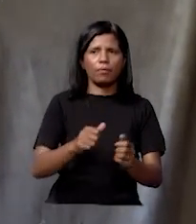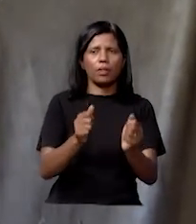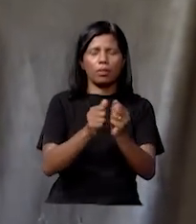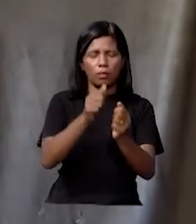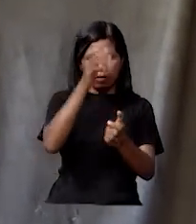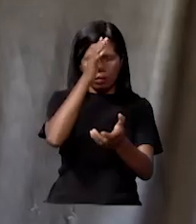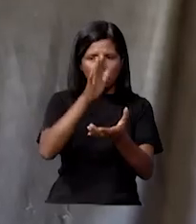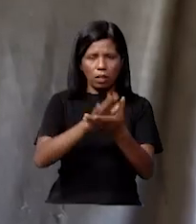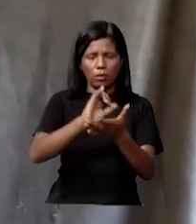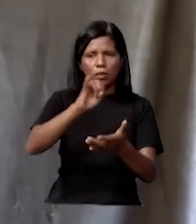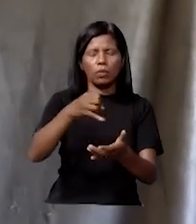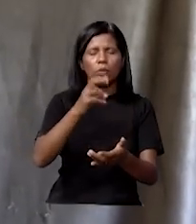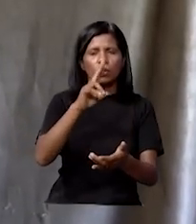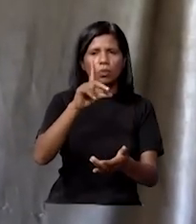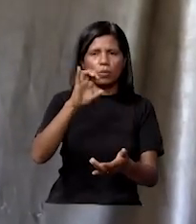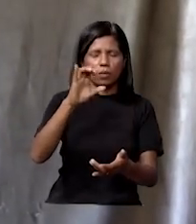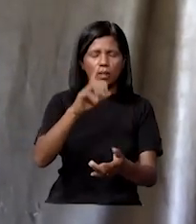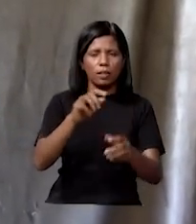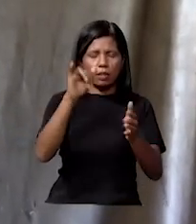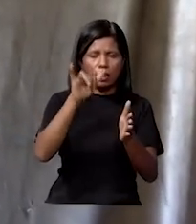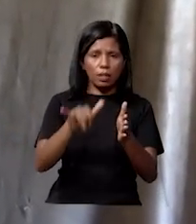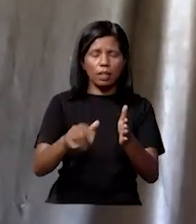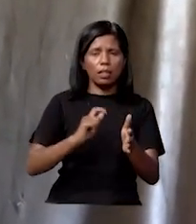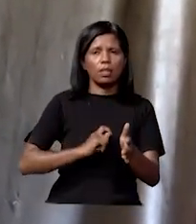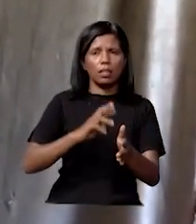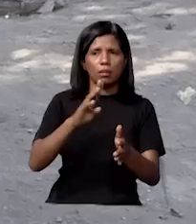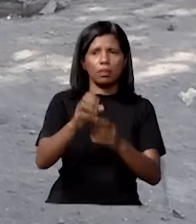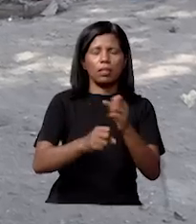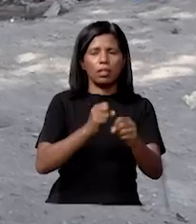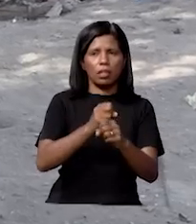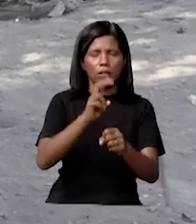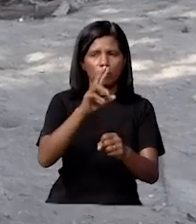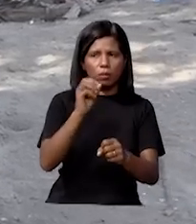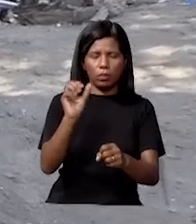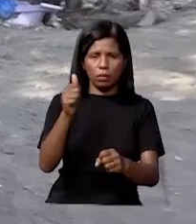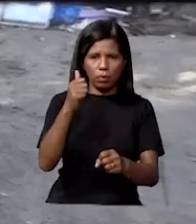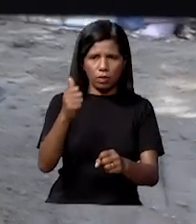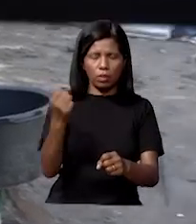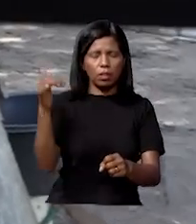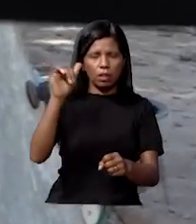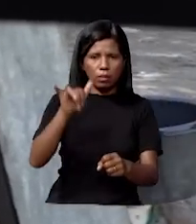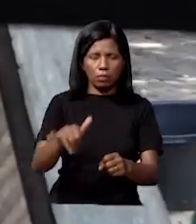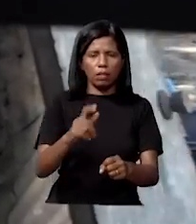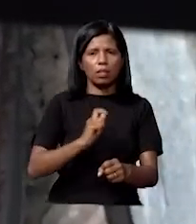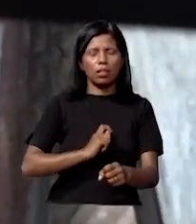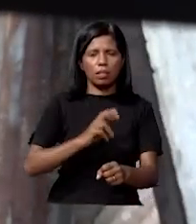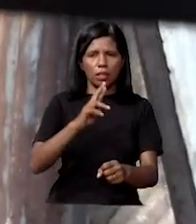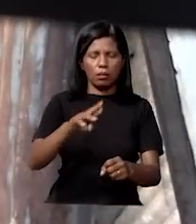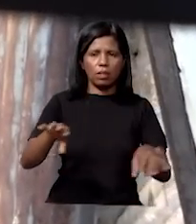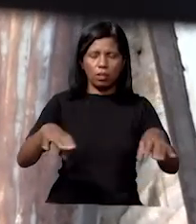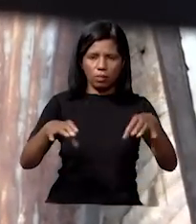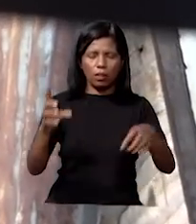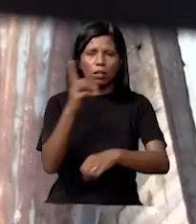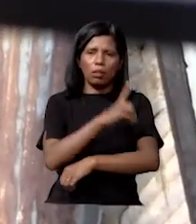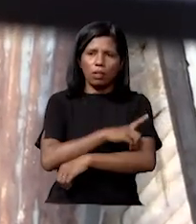kaben, Zulio, hahu hela hetibar, yetina rihun rua Sanulo, nosira nain rua yetibar, rogaya ne servisu lor